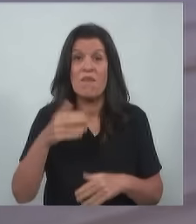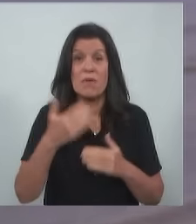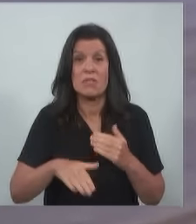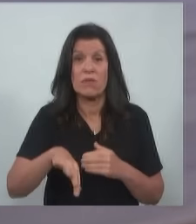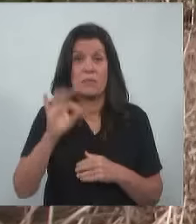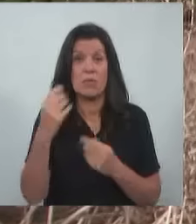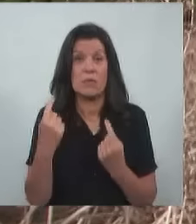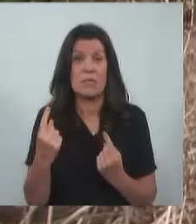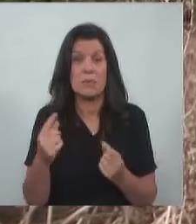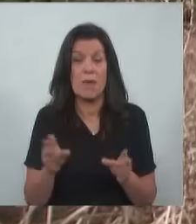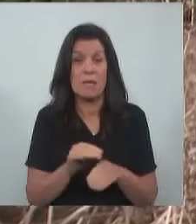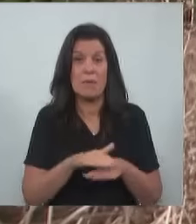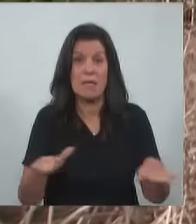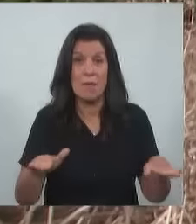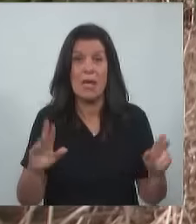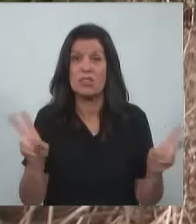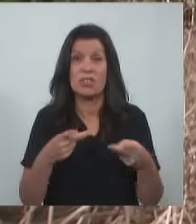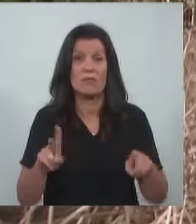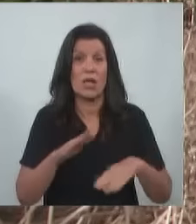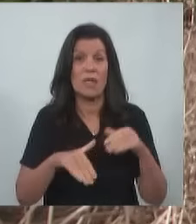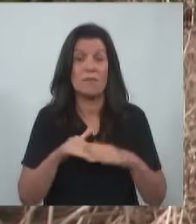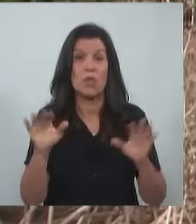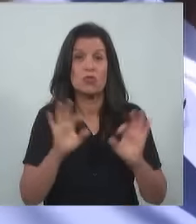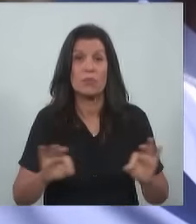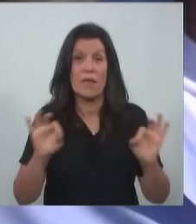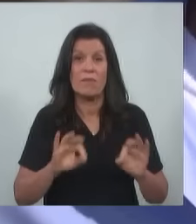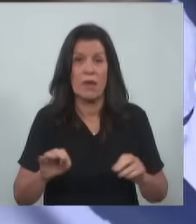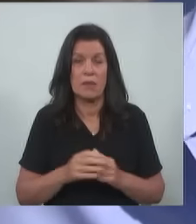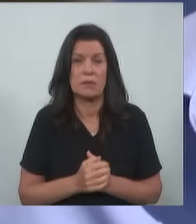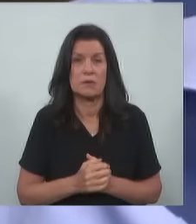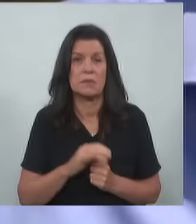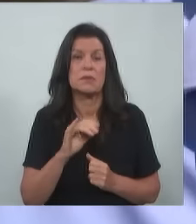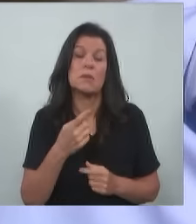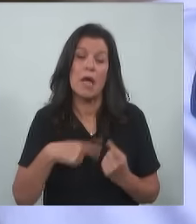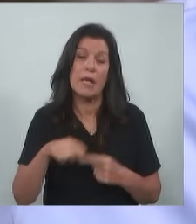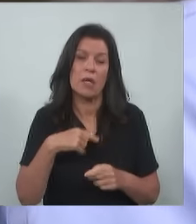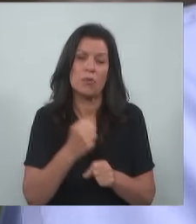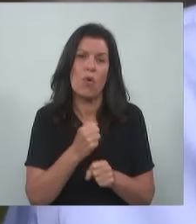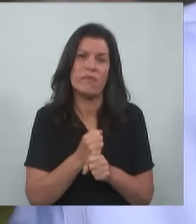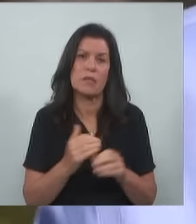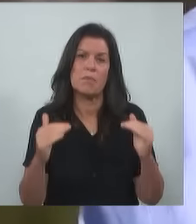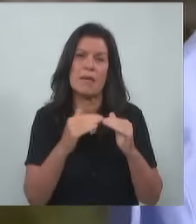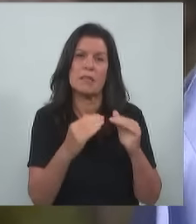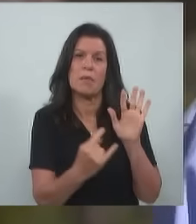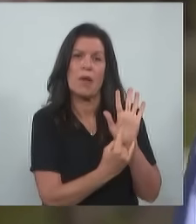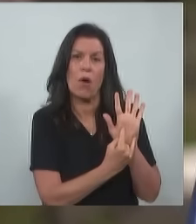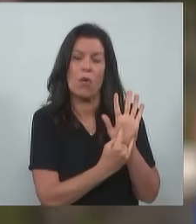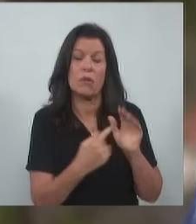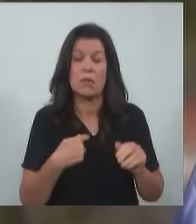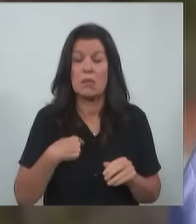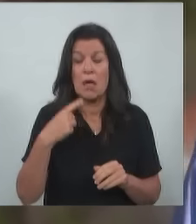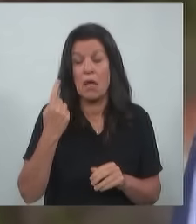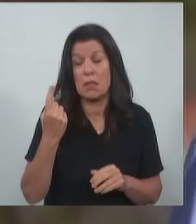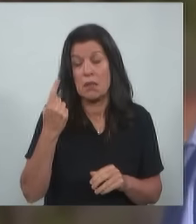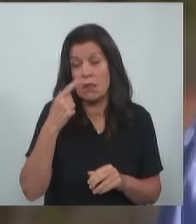דבר. לגמרי. כמו שאנחנו עובדים לפי החוק, אני מניח שגם גוף ציבורי כמו מועצה פועל לפי החוק,